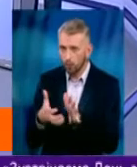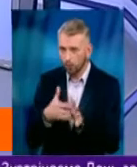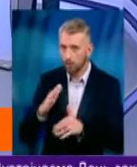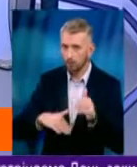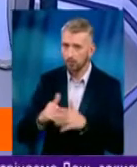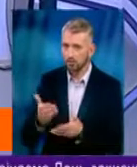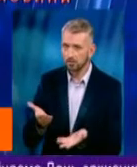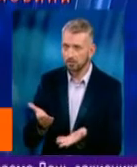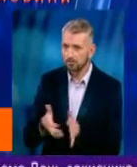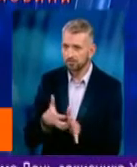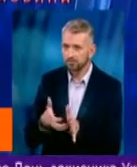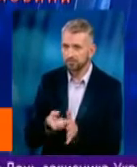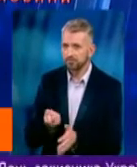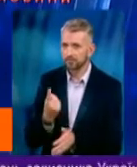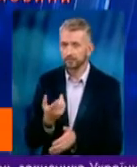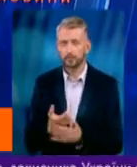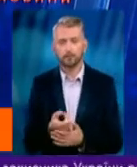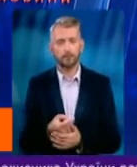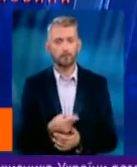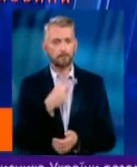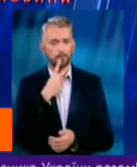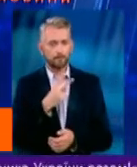рук робочих? Ну,